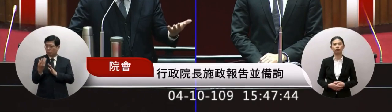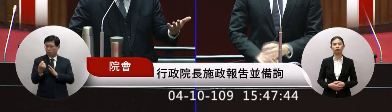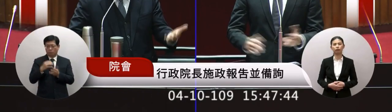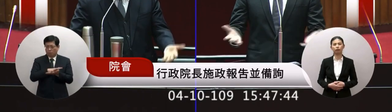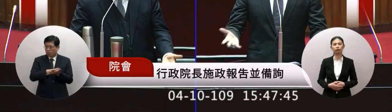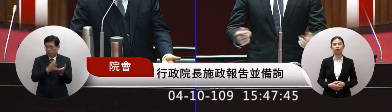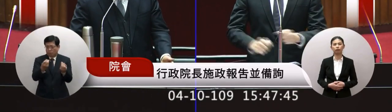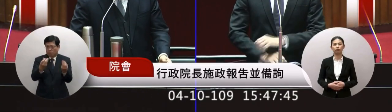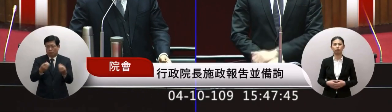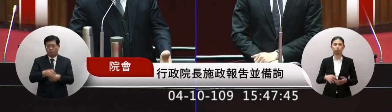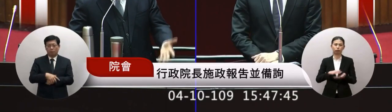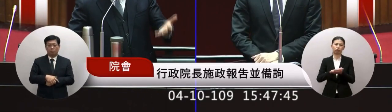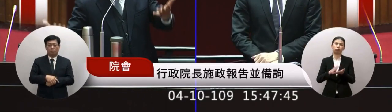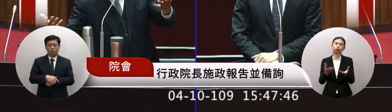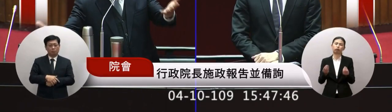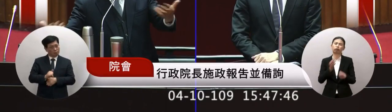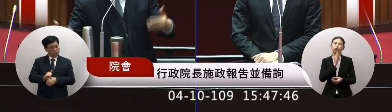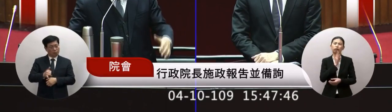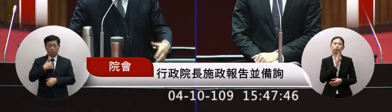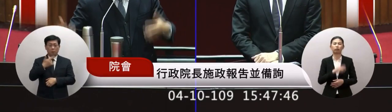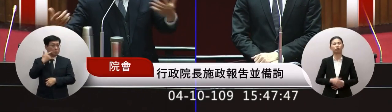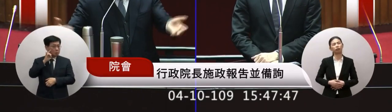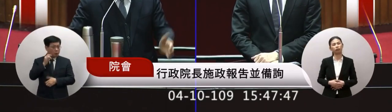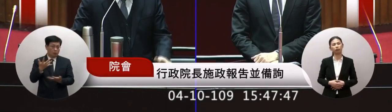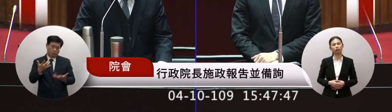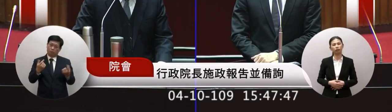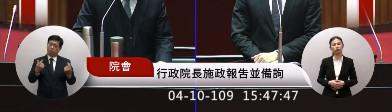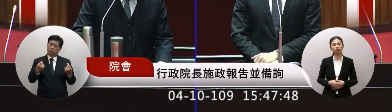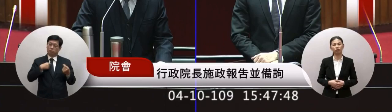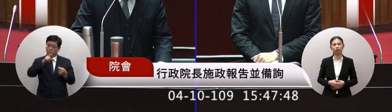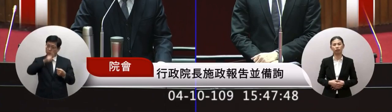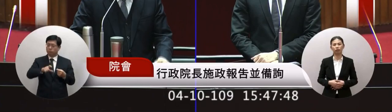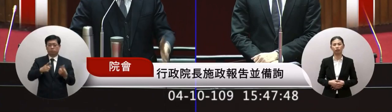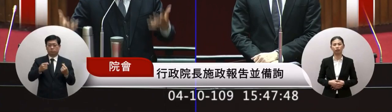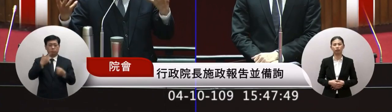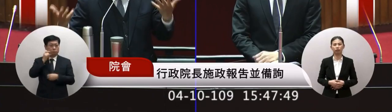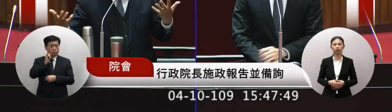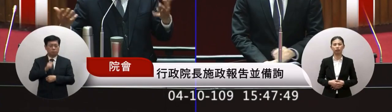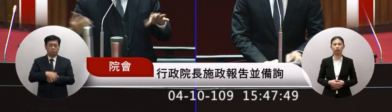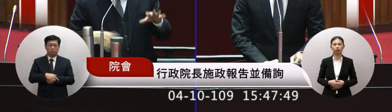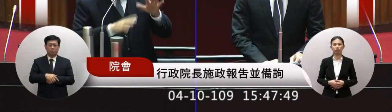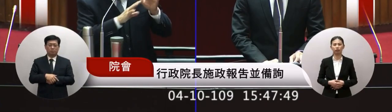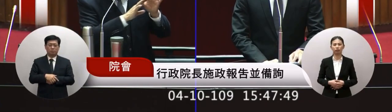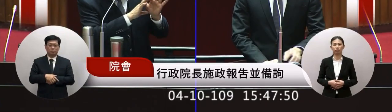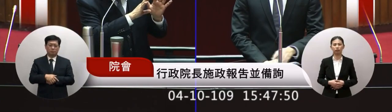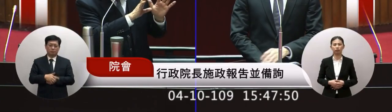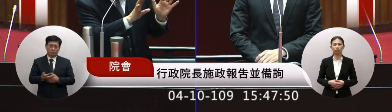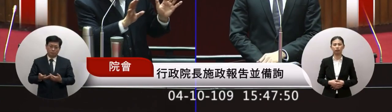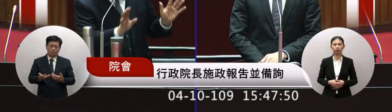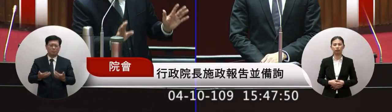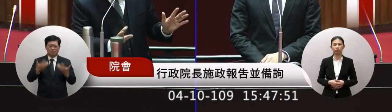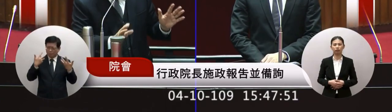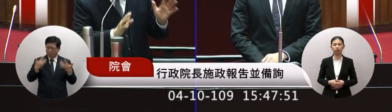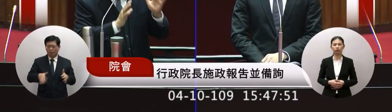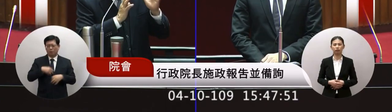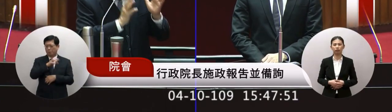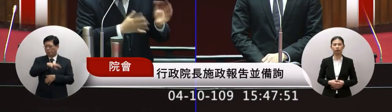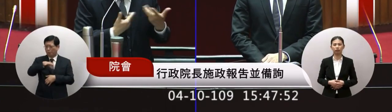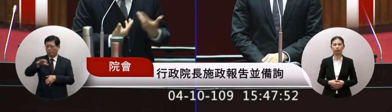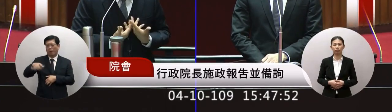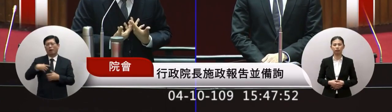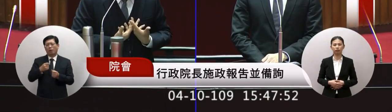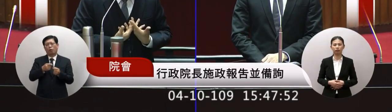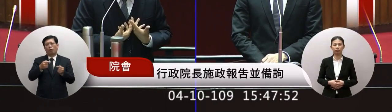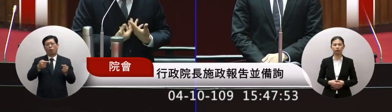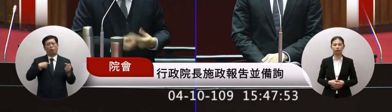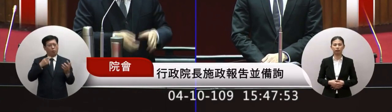乱， 嘛无大乱嘛吼。 嘿，啊，爸爸妈妈嘛是阁叫爸爸妈妈。啊，其实。足济所在嘛，渐渐会